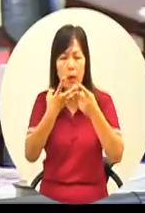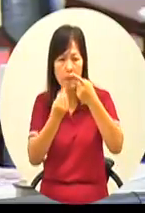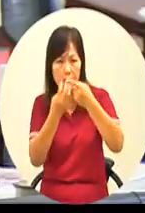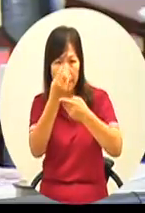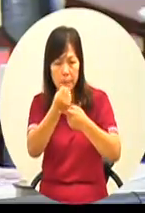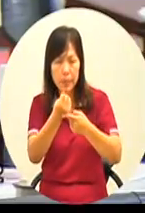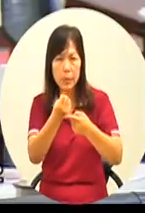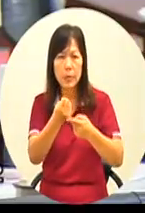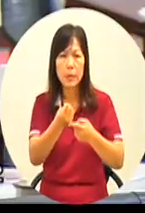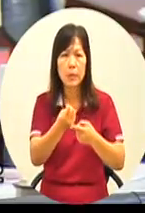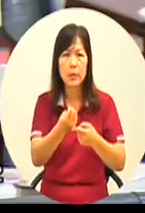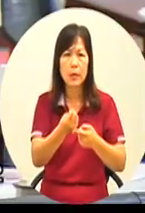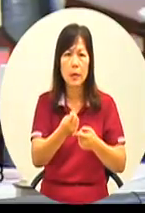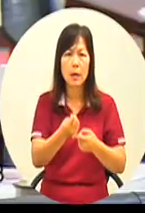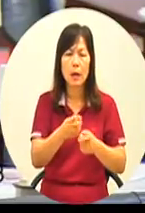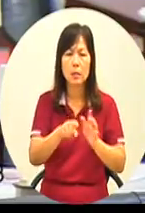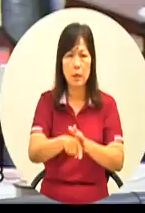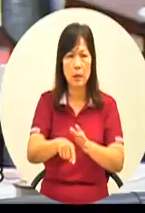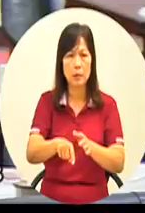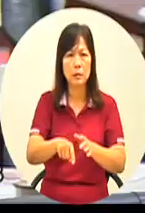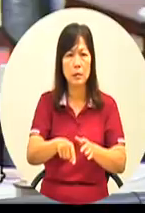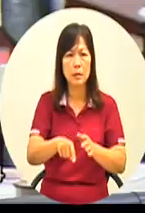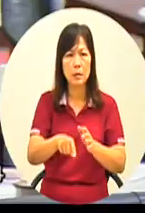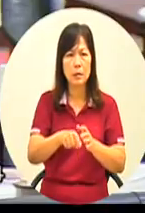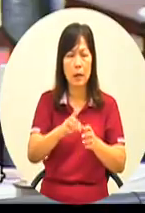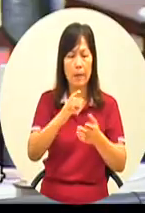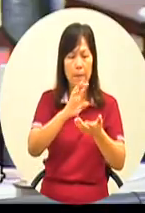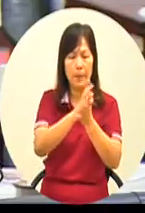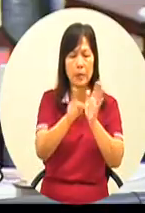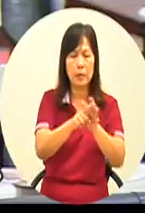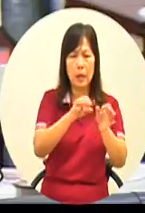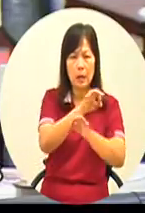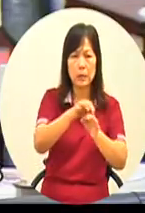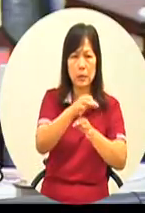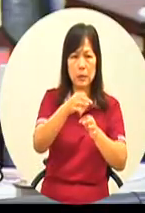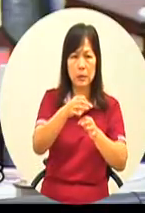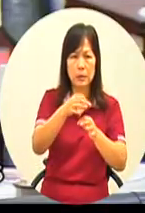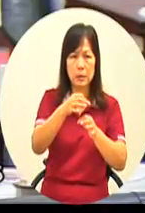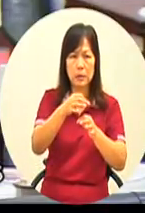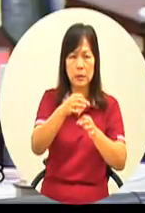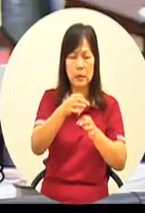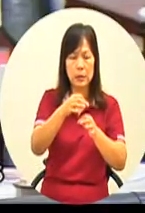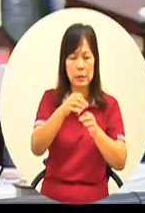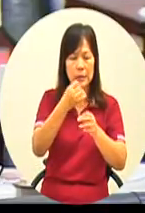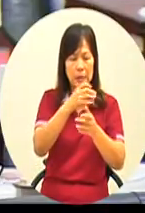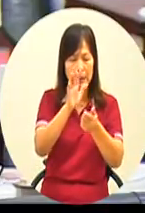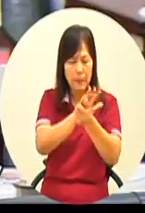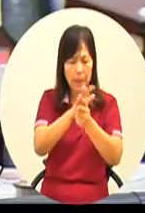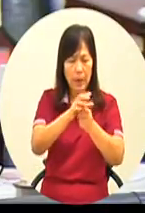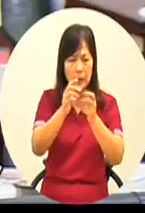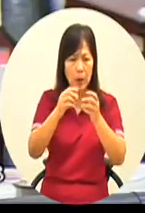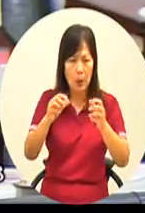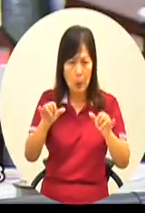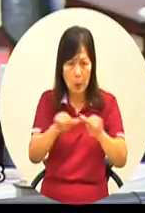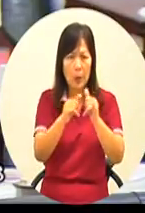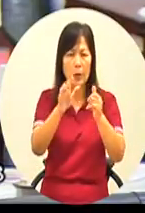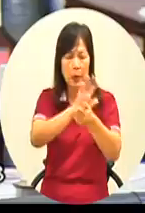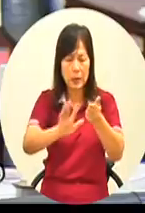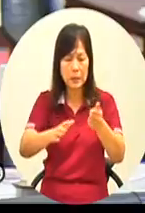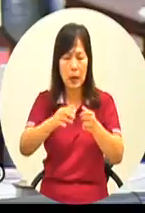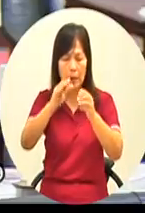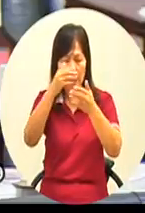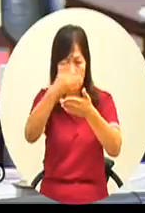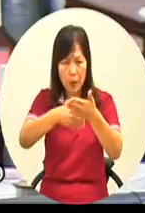少？那我觉得这个会降低经济效益的冲击，也避免民众误认为